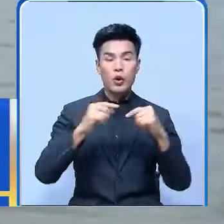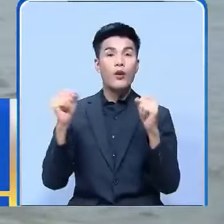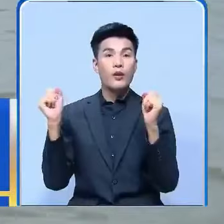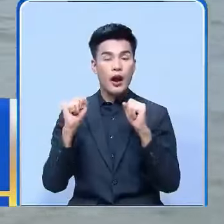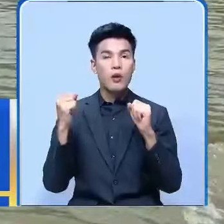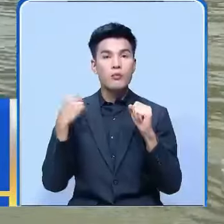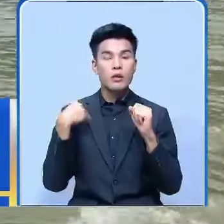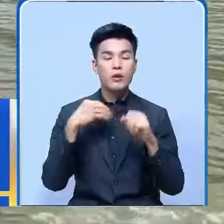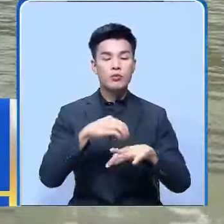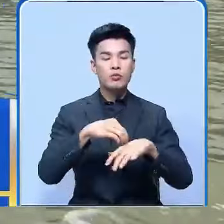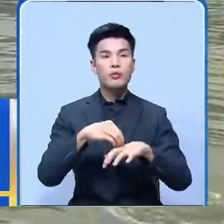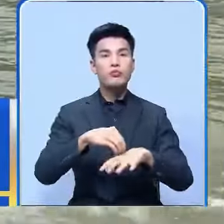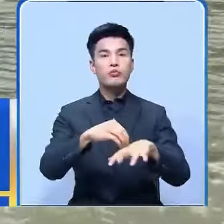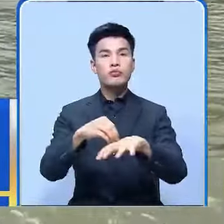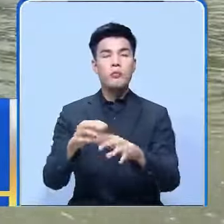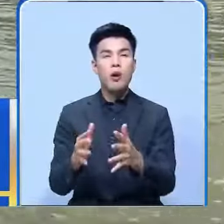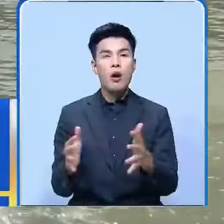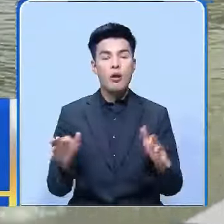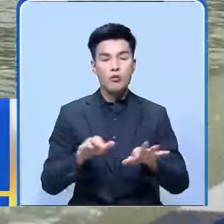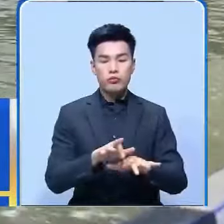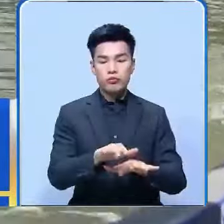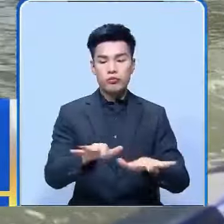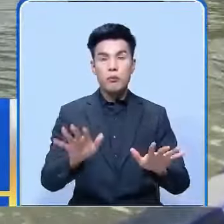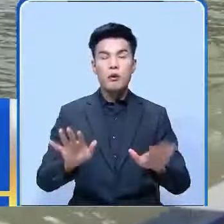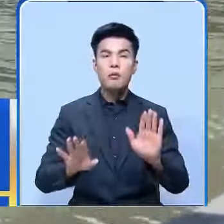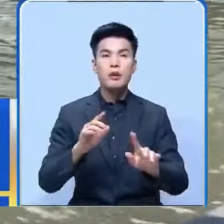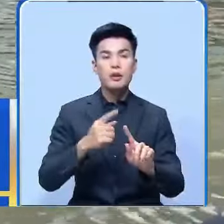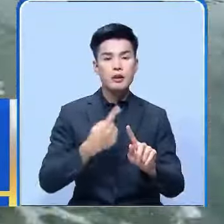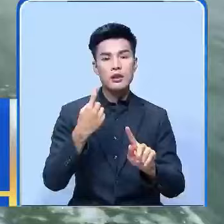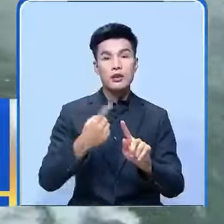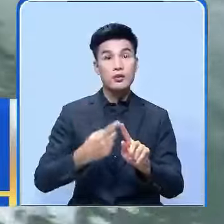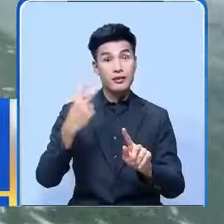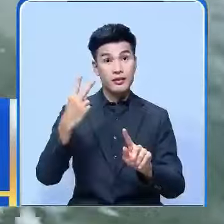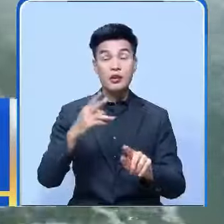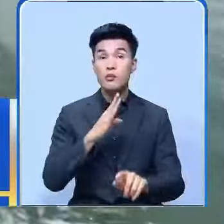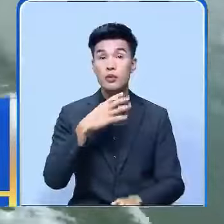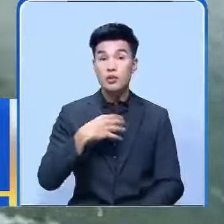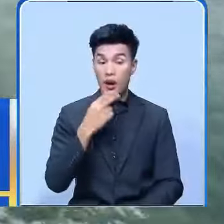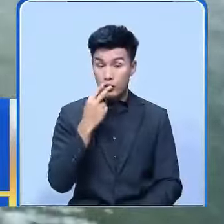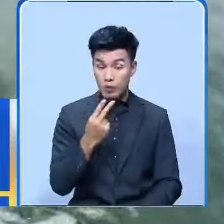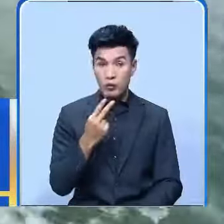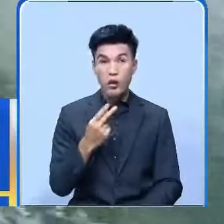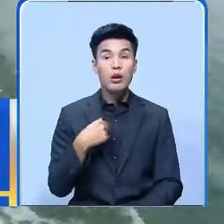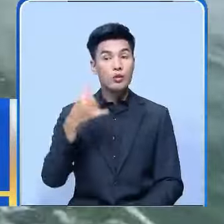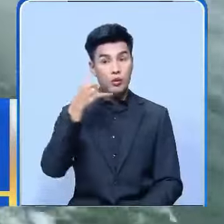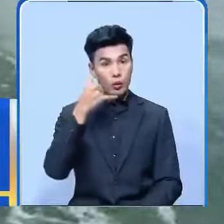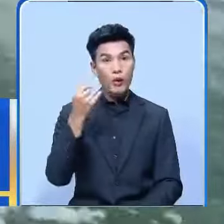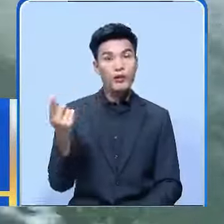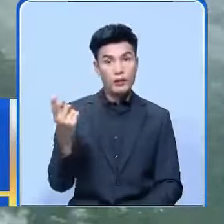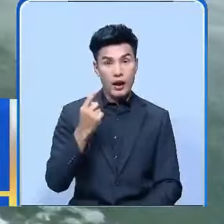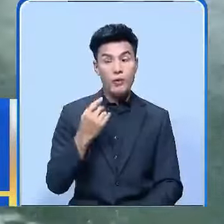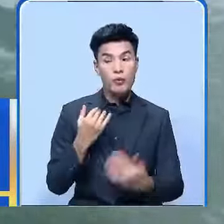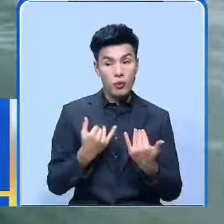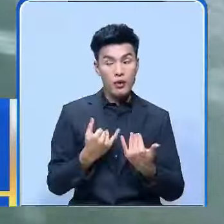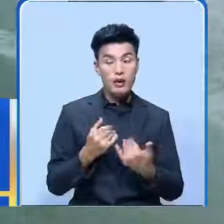ว่ายน้ำทะเลอย่างเนี้ยไปอีกเดือนถึง2เดือนได้ถ้าหากนักท่องเที่ยวต้องการจะไปดูให้ติดต่อไปก่อนค่ะว่าวันนี้ทะเลเ